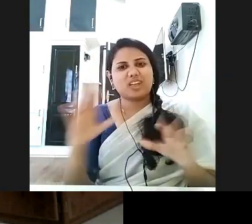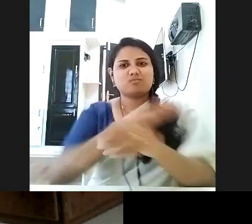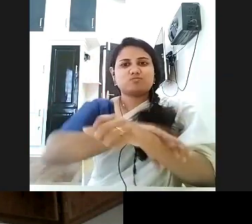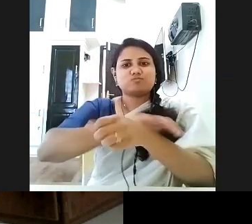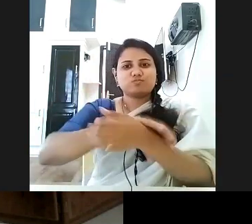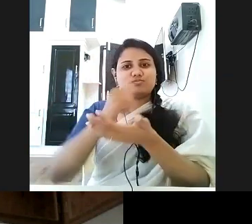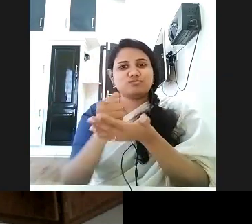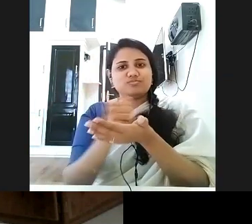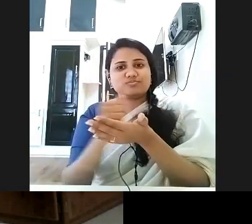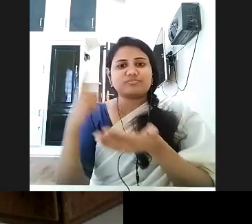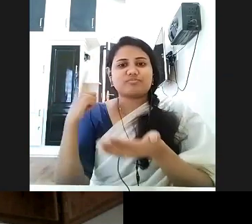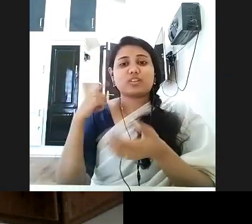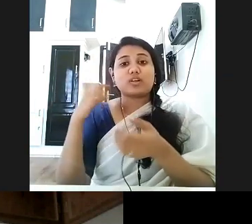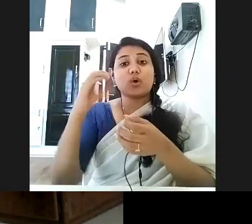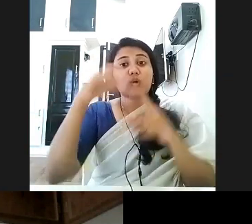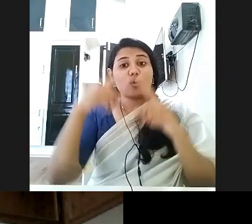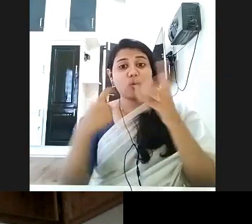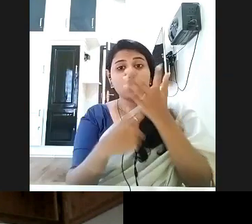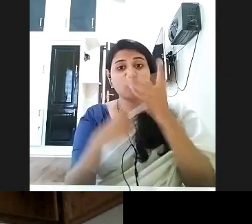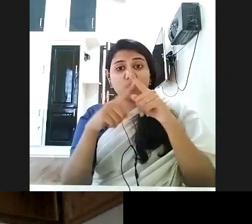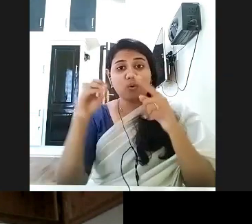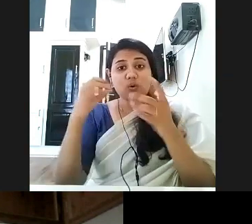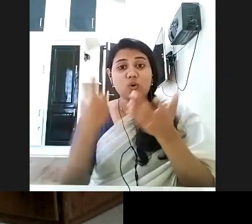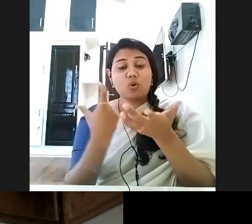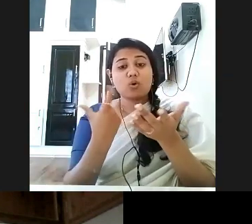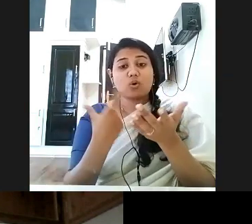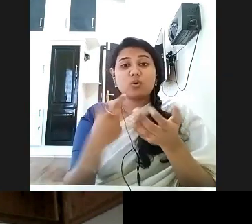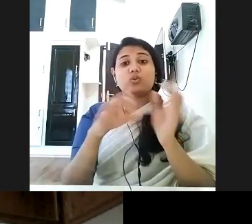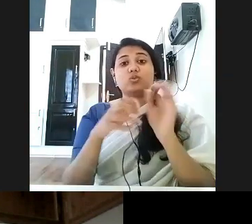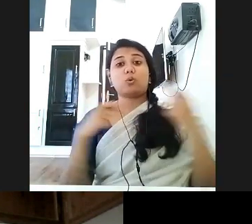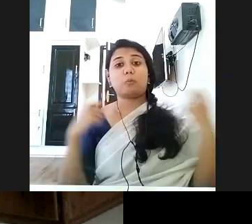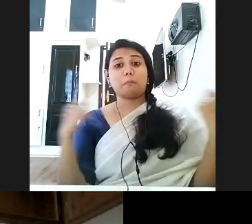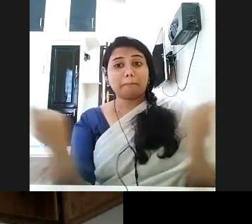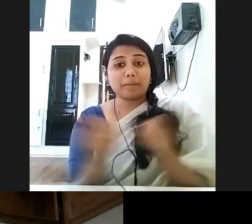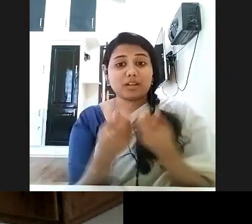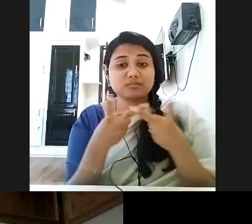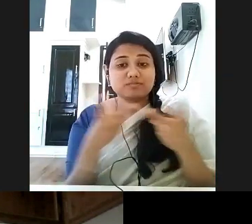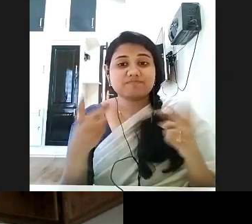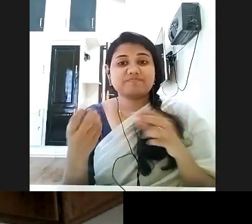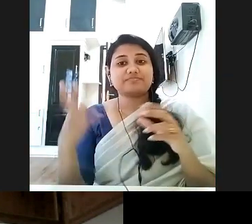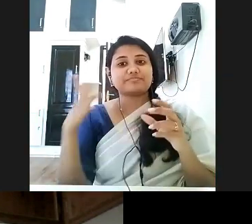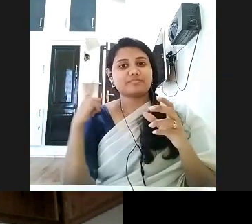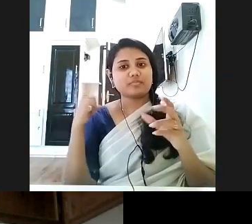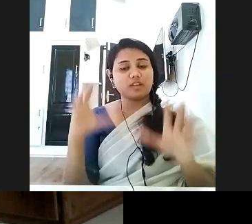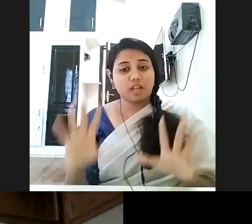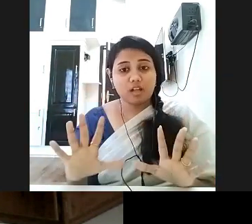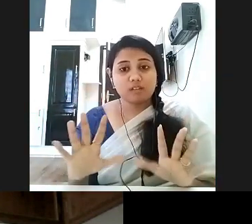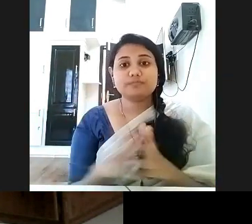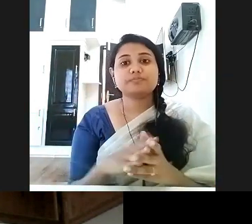ഓർത്തോട്ടിക് സപ്പോർട്ടിന് ഒരു മടി വരുന്നുണ്ട്, സ്കോളിയോട്ടിക് ബെൽറ്റ് ഇടാൻ ഒരു മടി വരുന്നുണ്ട്. ഇതെല്ലാം പ്രശ്നങ്ങളാണ്.